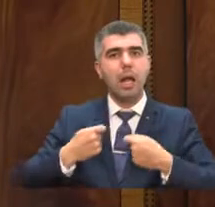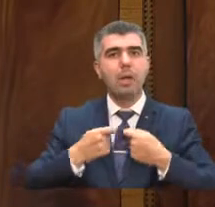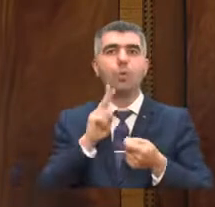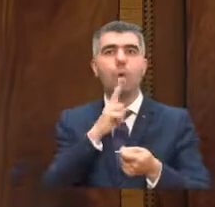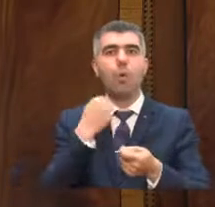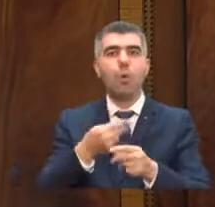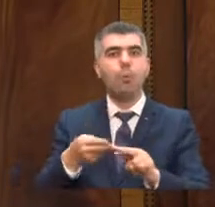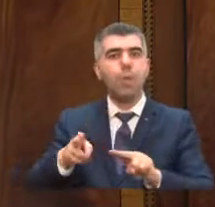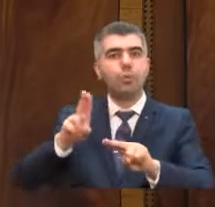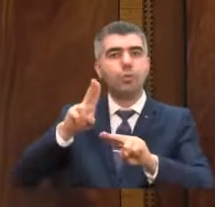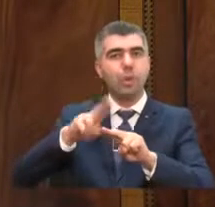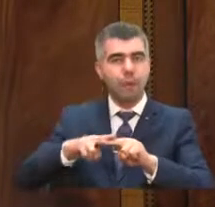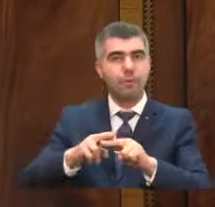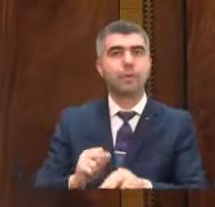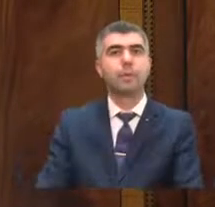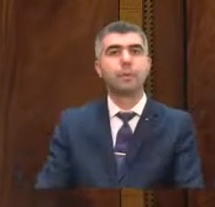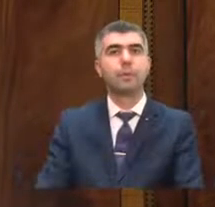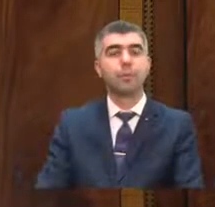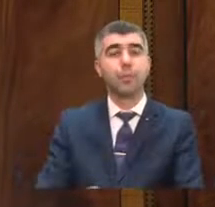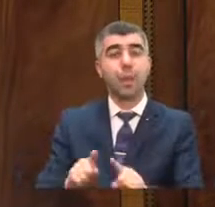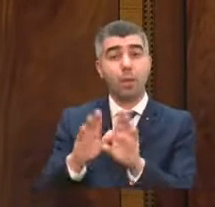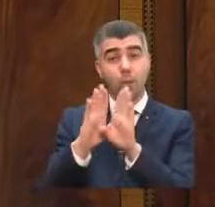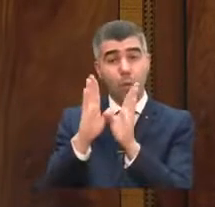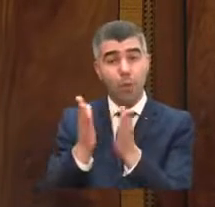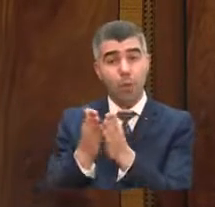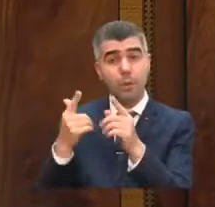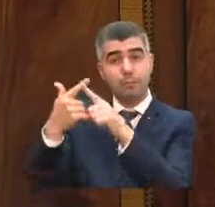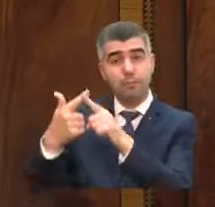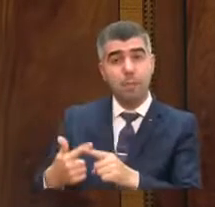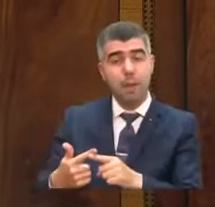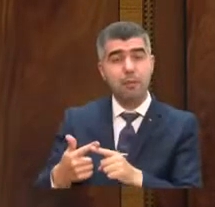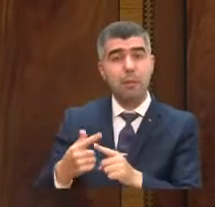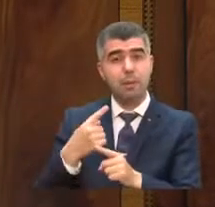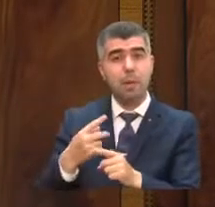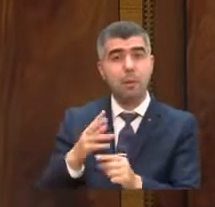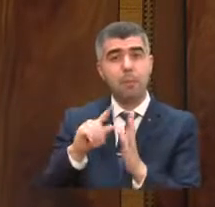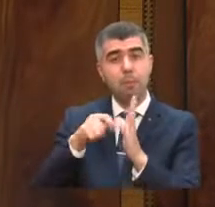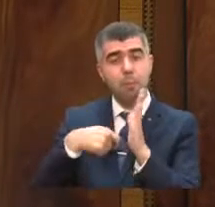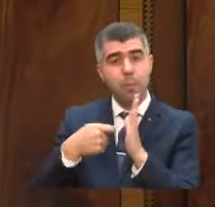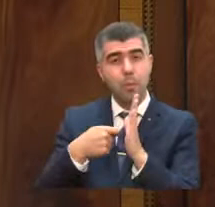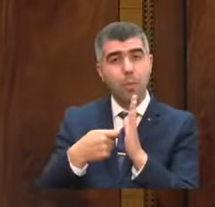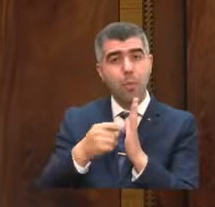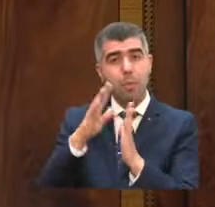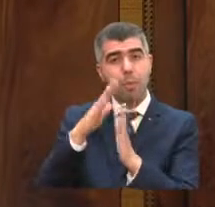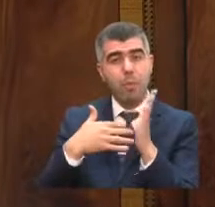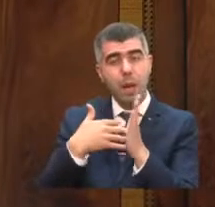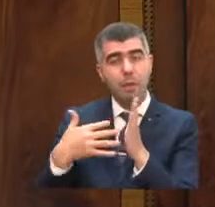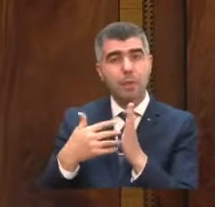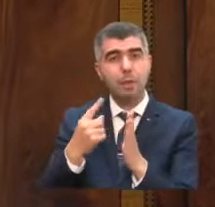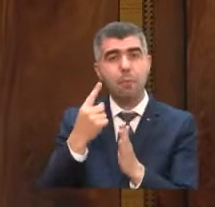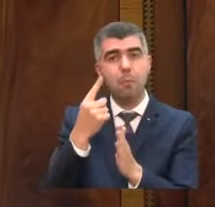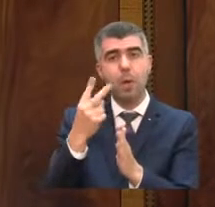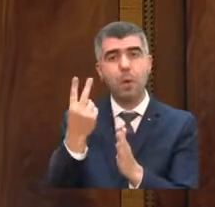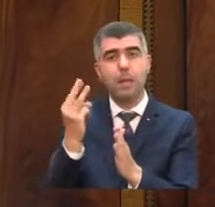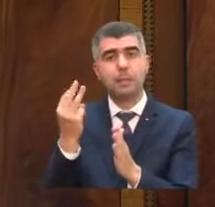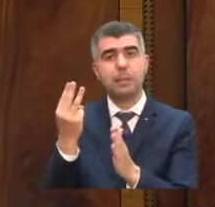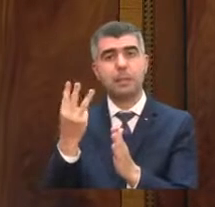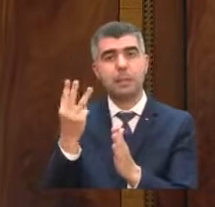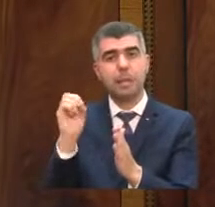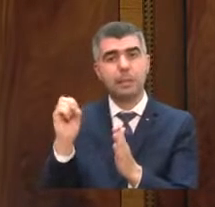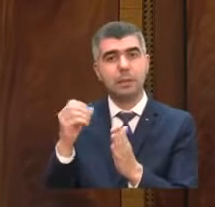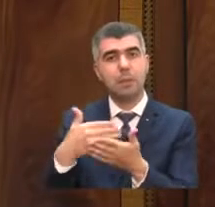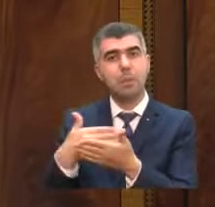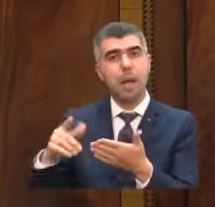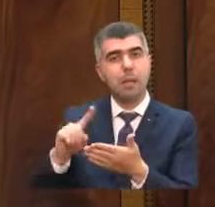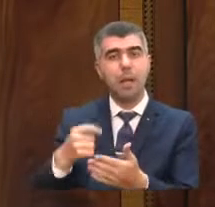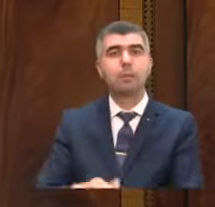2019، والكلفة التقديرية لهذا البرنامج هذا حوالي 380 مليار ديال الدرهم. كما في علمكم، تم